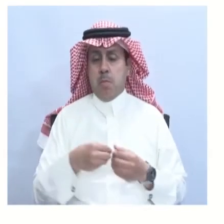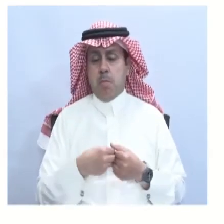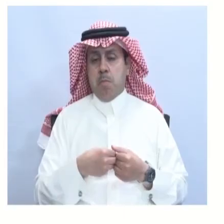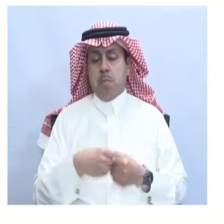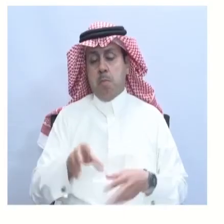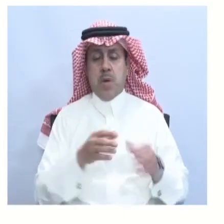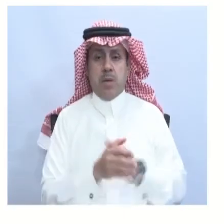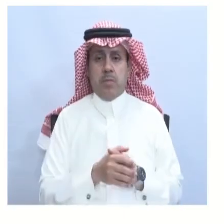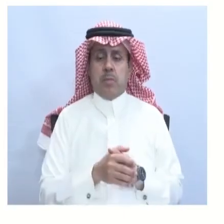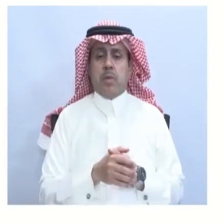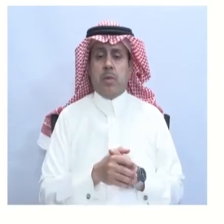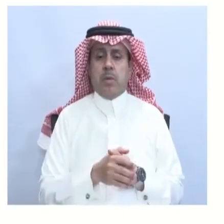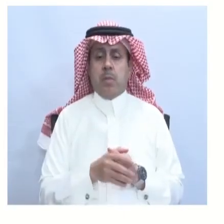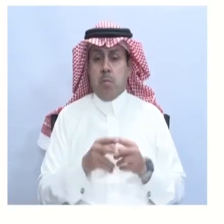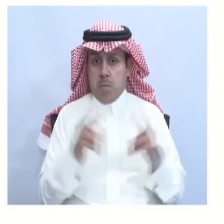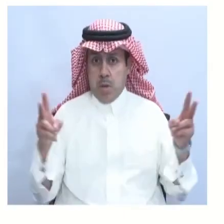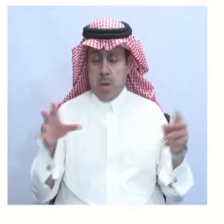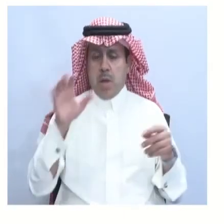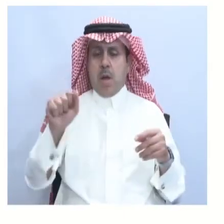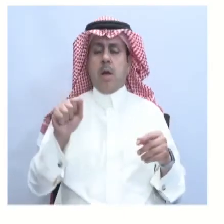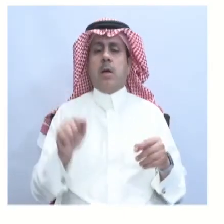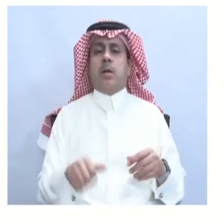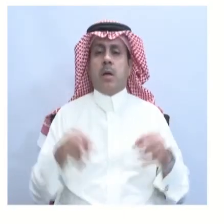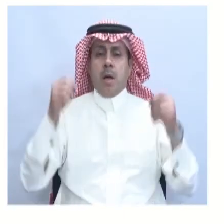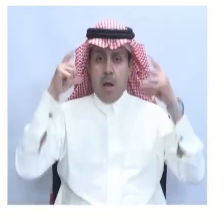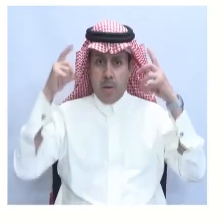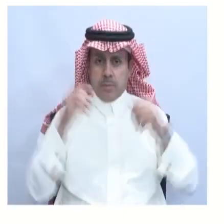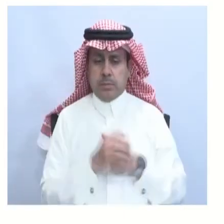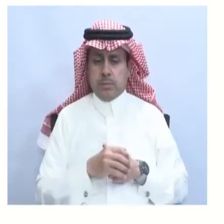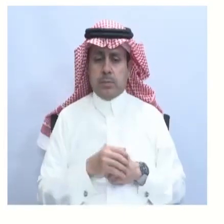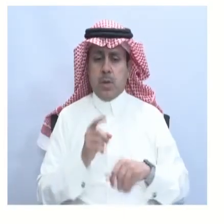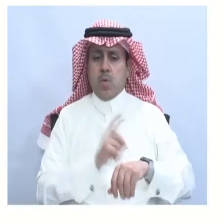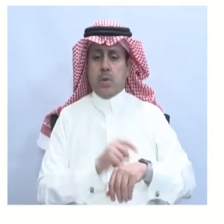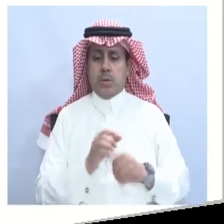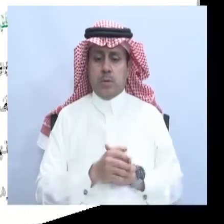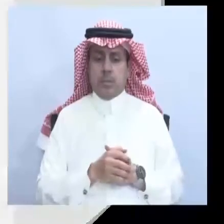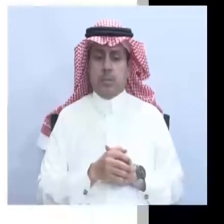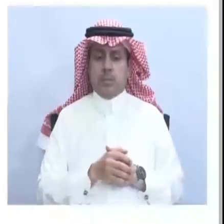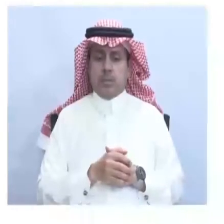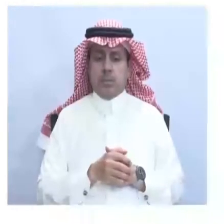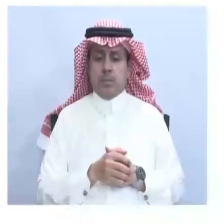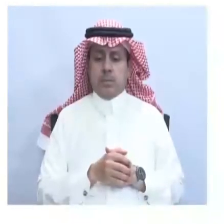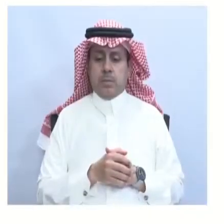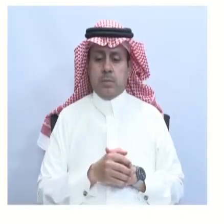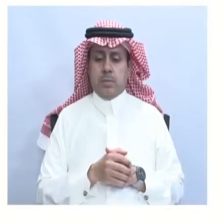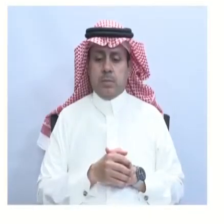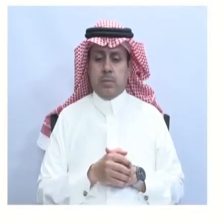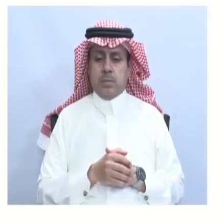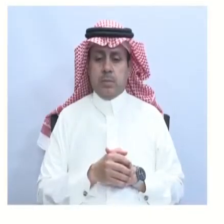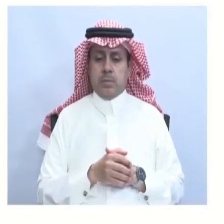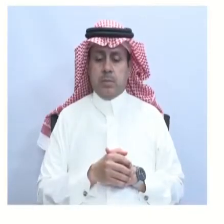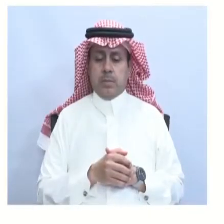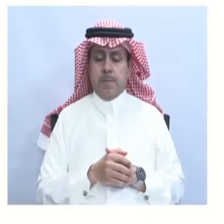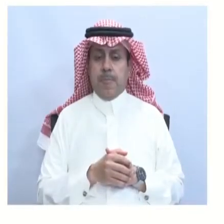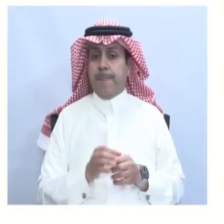بين ذلك اهل العلم اذا هذا ما يتعلق بوقت البيع والمواضع التي يحرم فيها البيع هنا